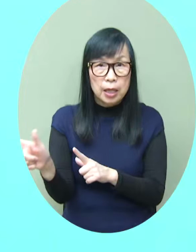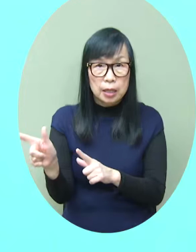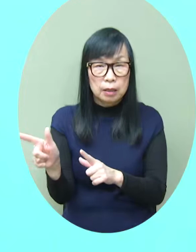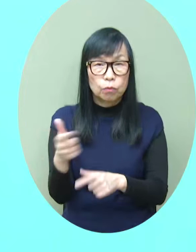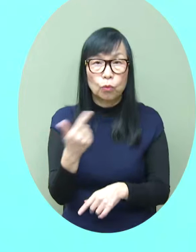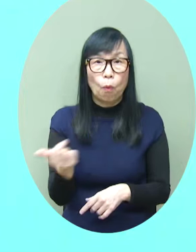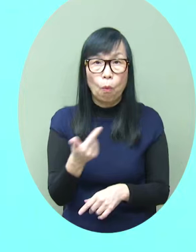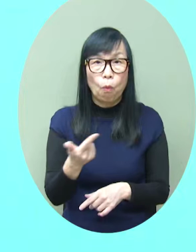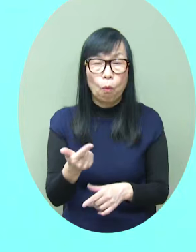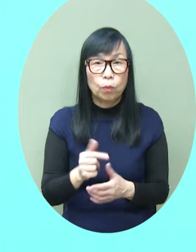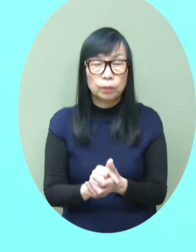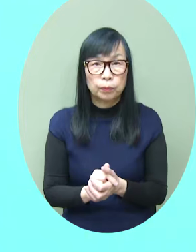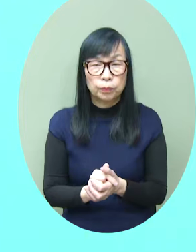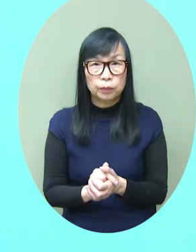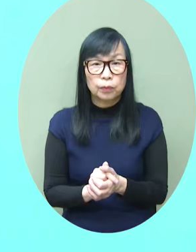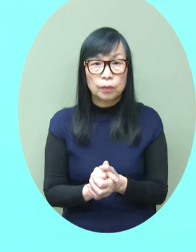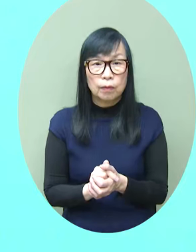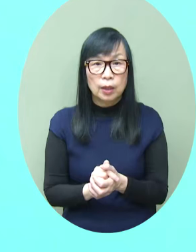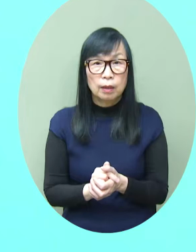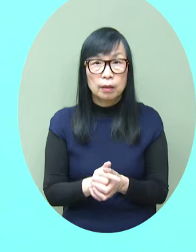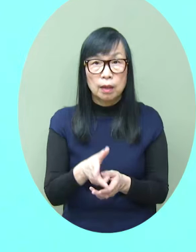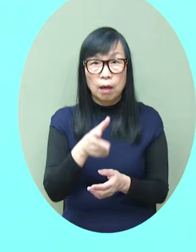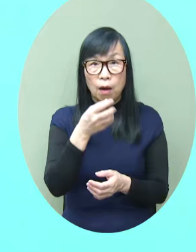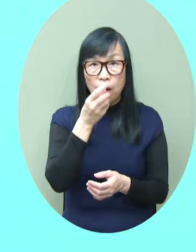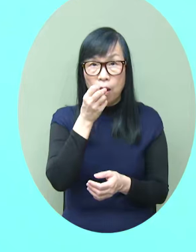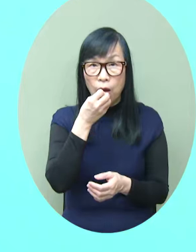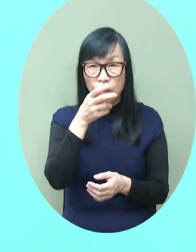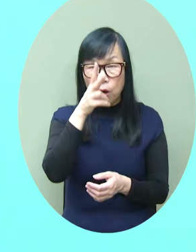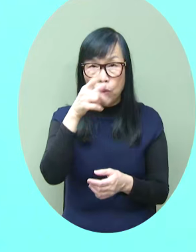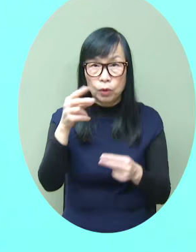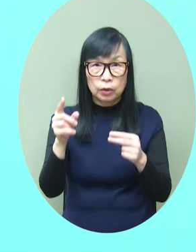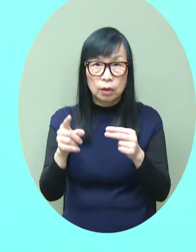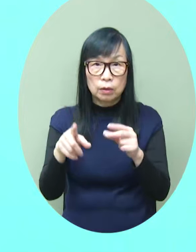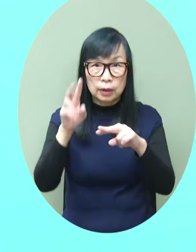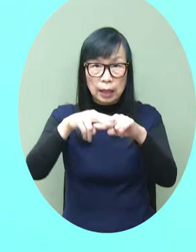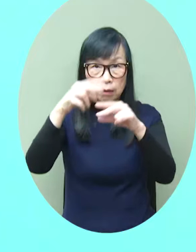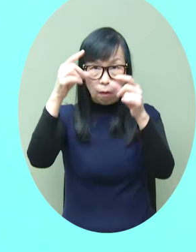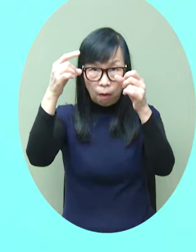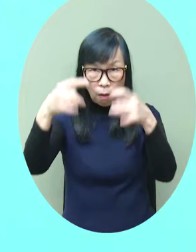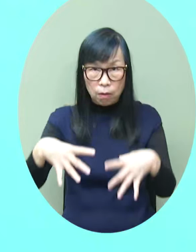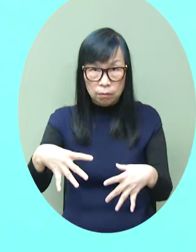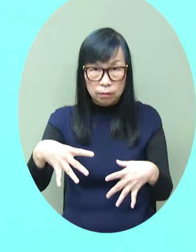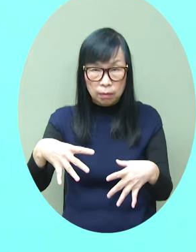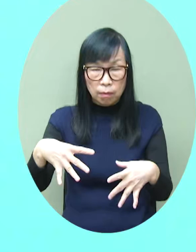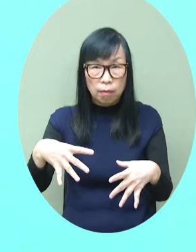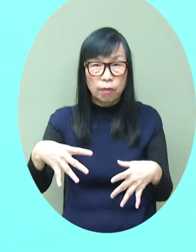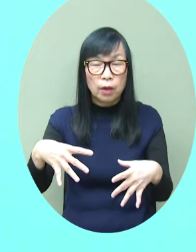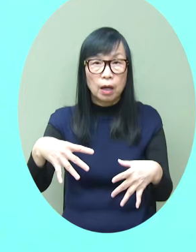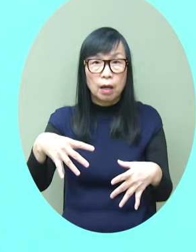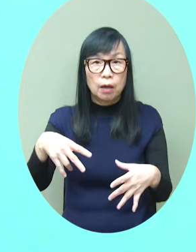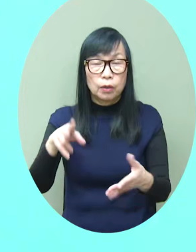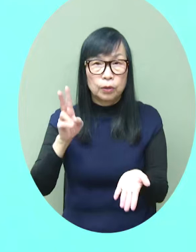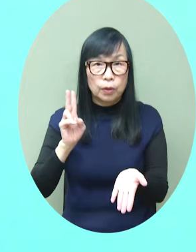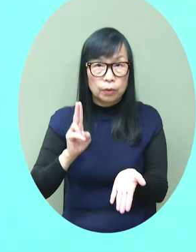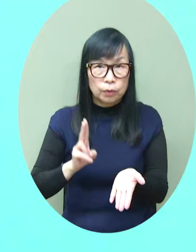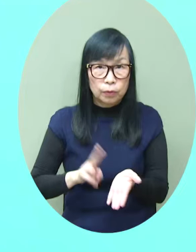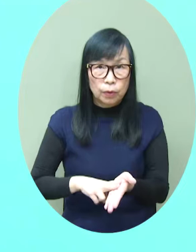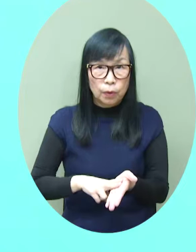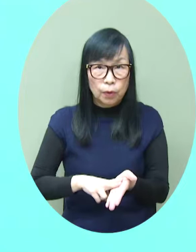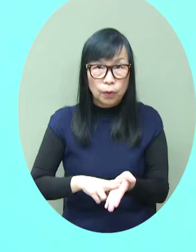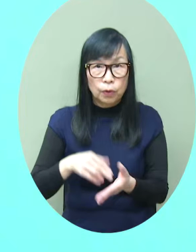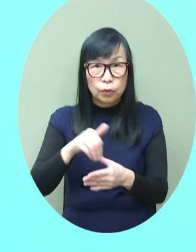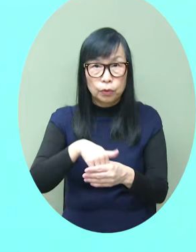多，而隨著香港回到一國兩制的正確軌道，我們相信這一套的